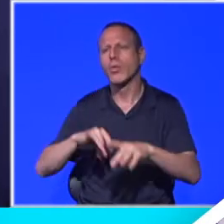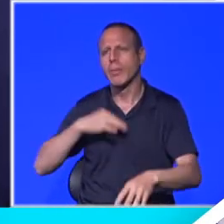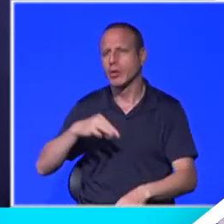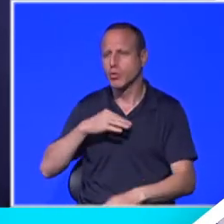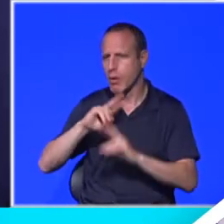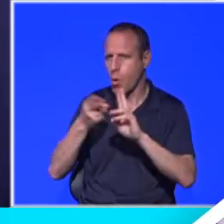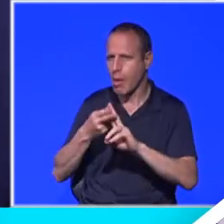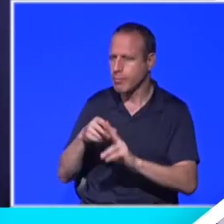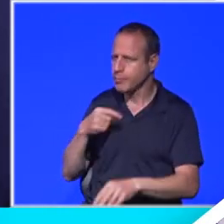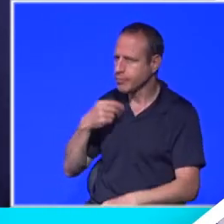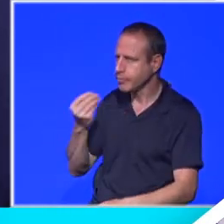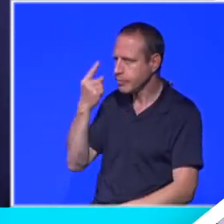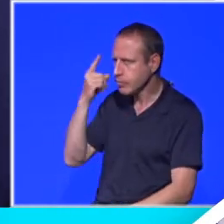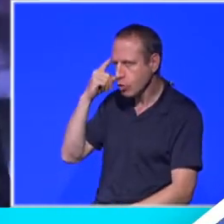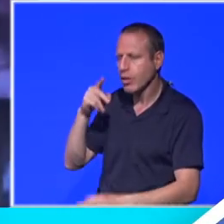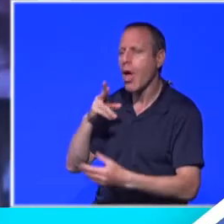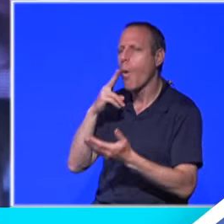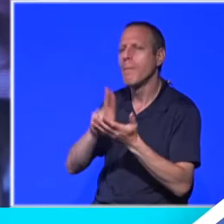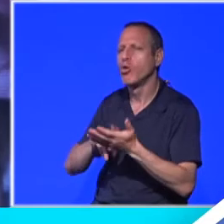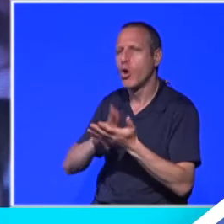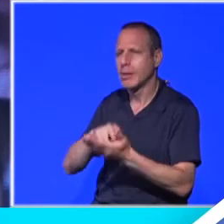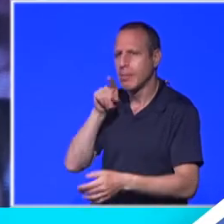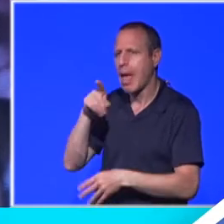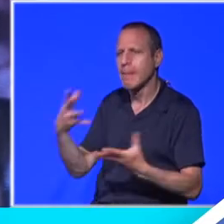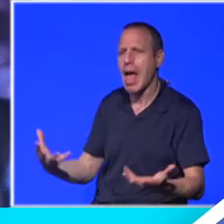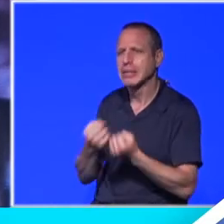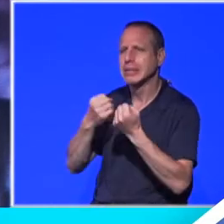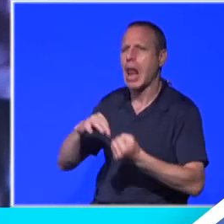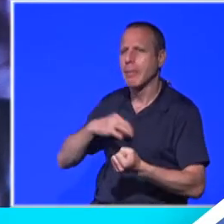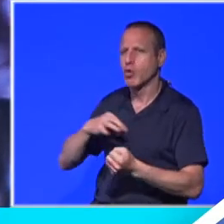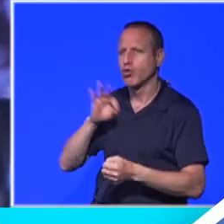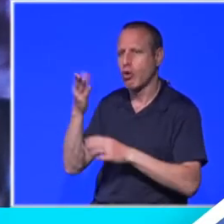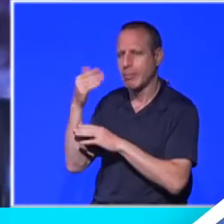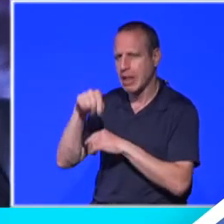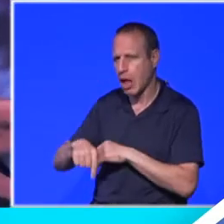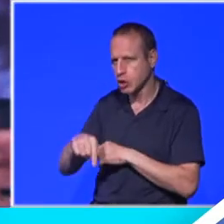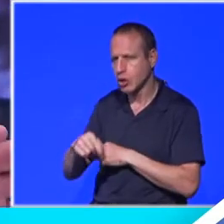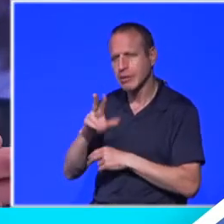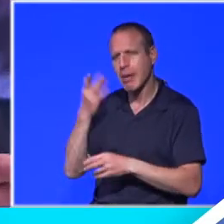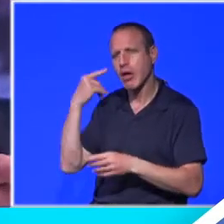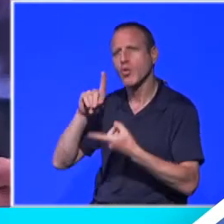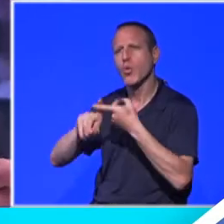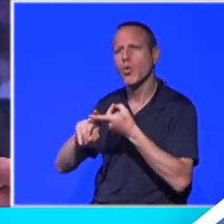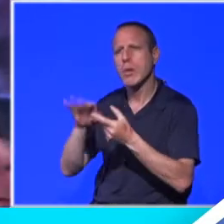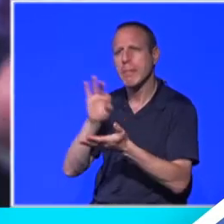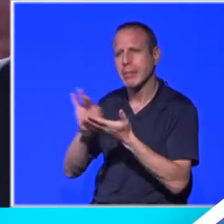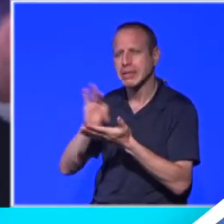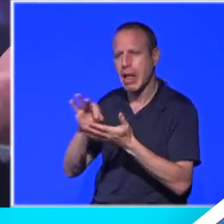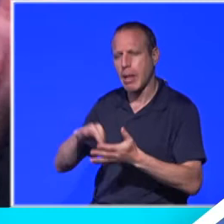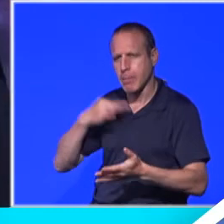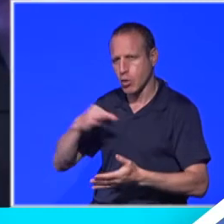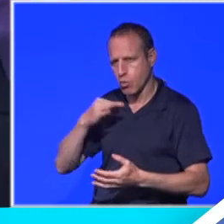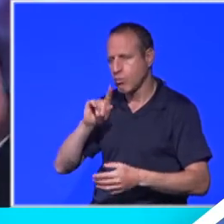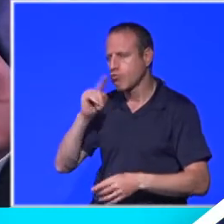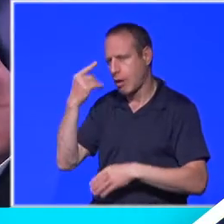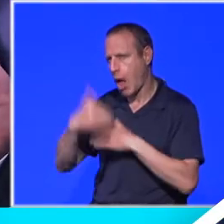בעולם. אני דבר אחד יודע, שקופות החולים הן ההצלה הבריאותית של המדינה הזאת, ואם היינו תלויים במשרד הבריאות, לאור אני,